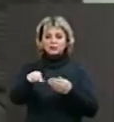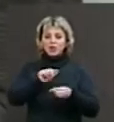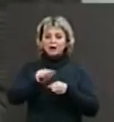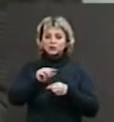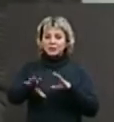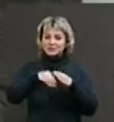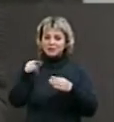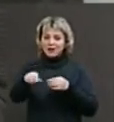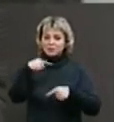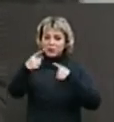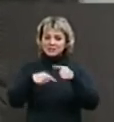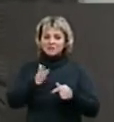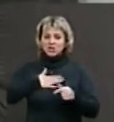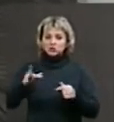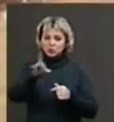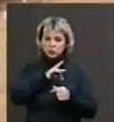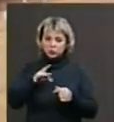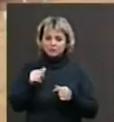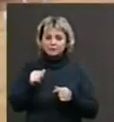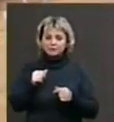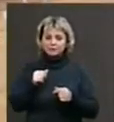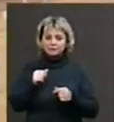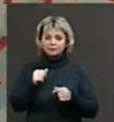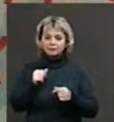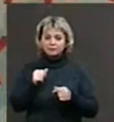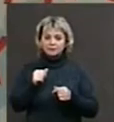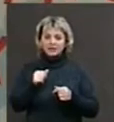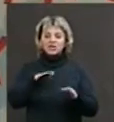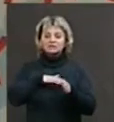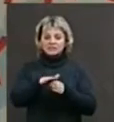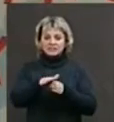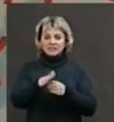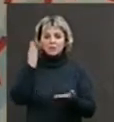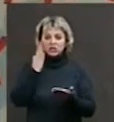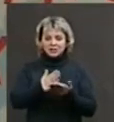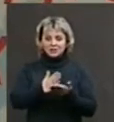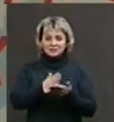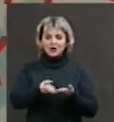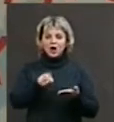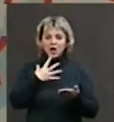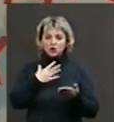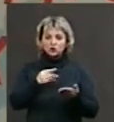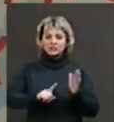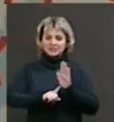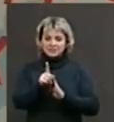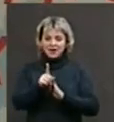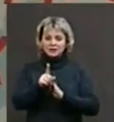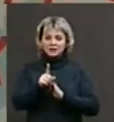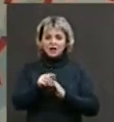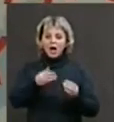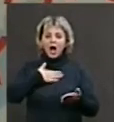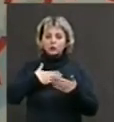контроля избирательного процесса в нашем регионе. В целом есть хороший старт.